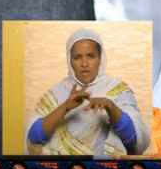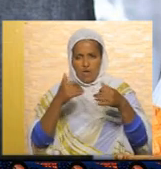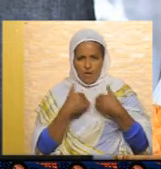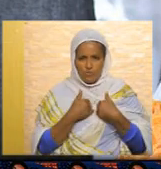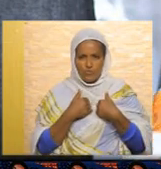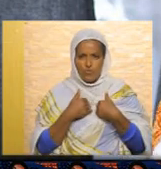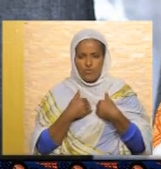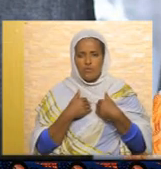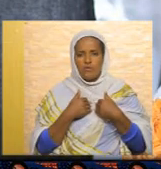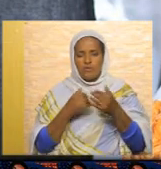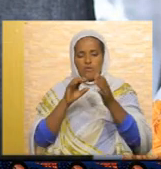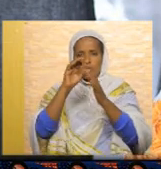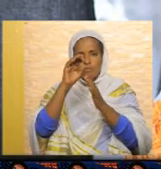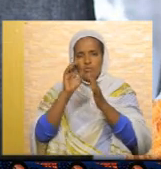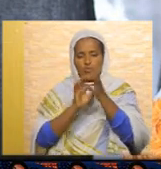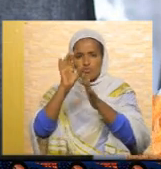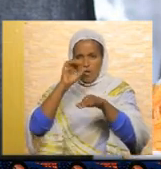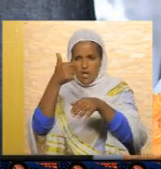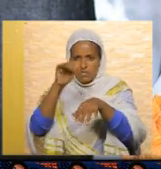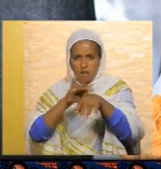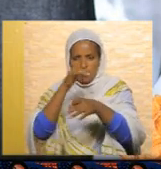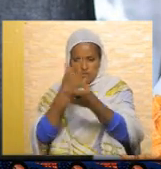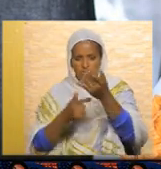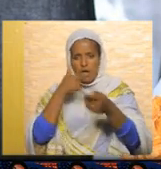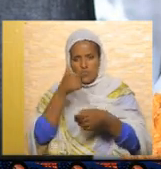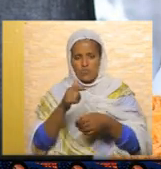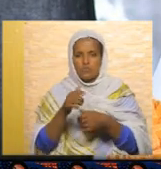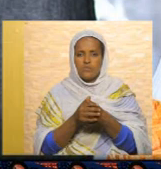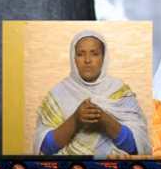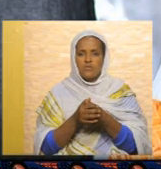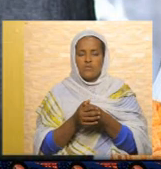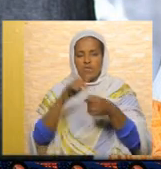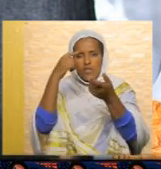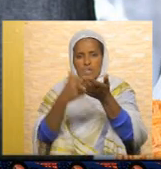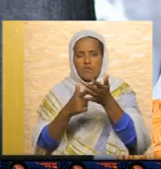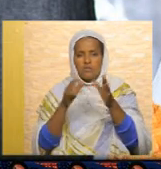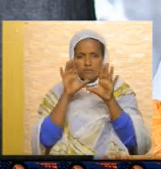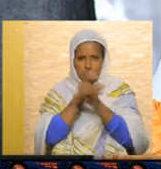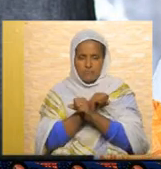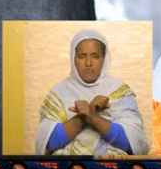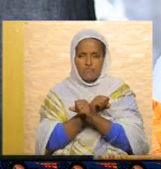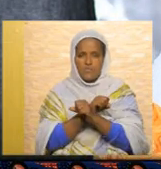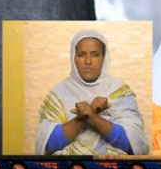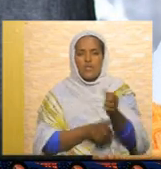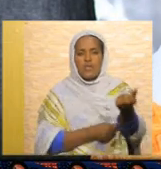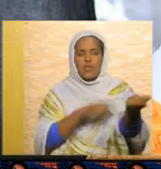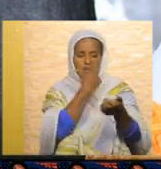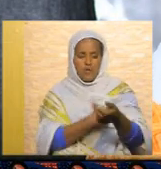ላይ ያለውን ምዕራፍ ማነው ቁጥር 10 ላይ ብቻ ያለውን ነገር ልበልላችሁና ይህንን